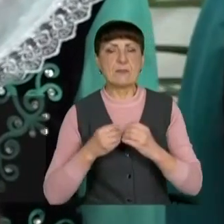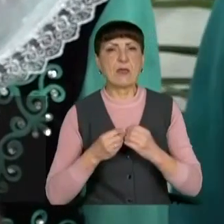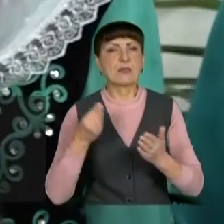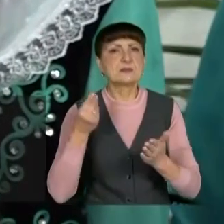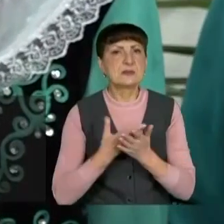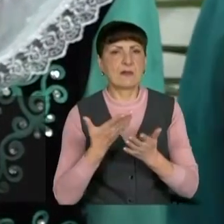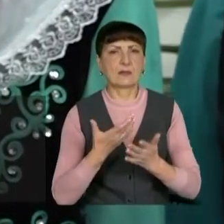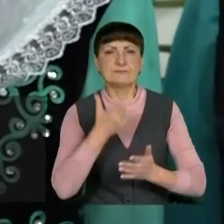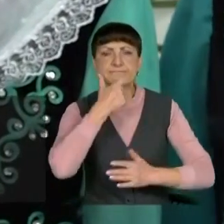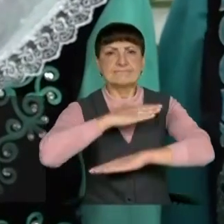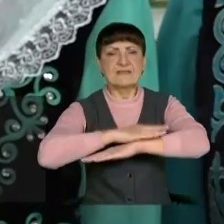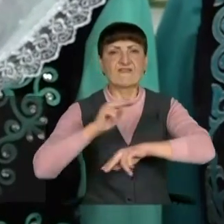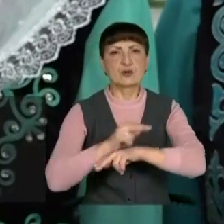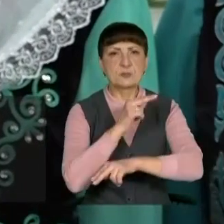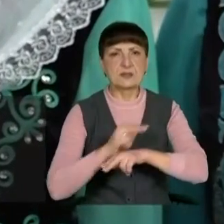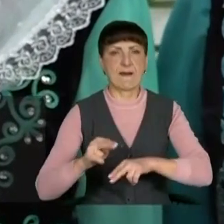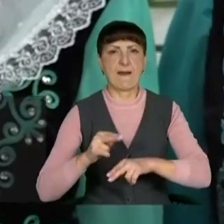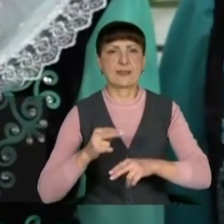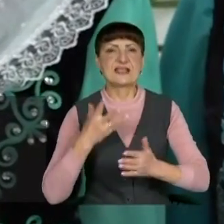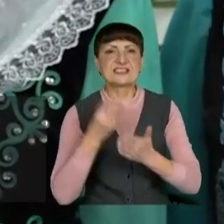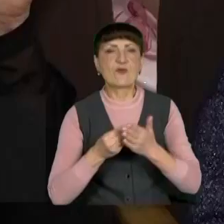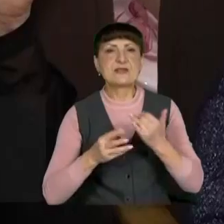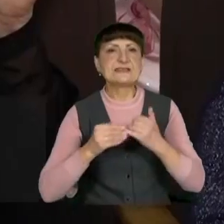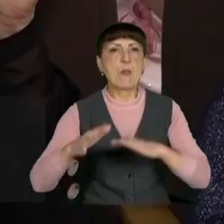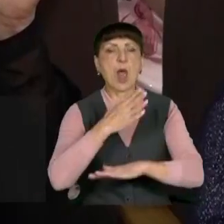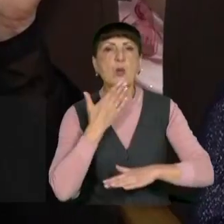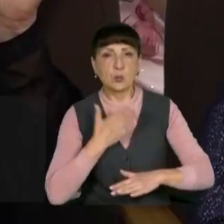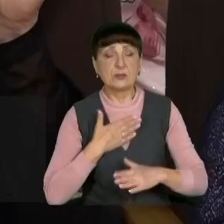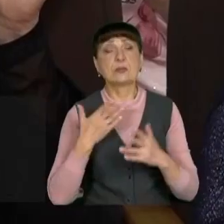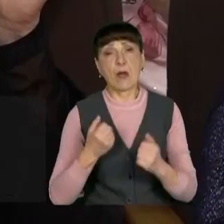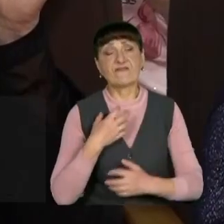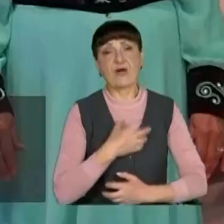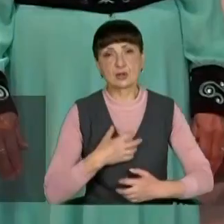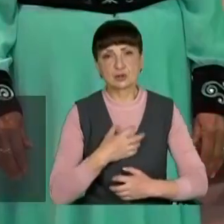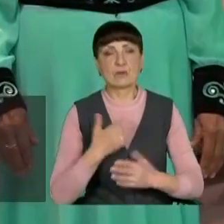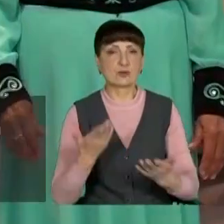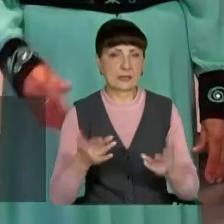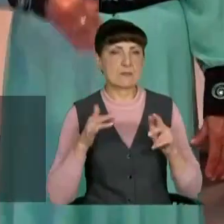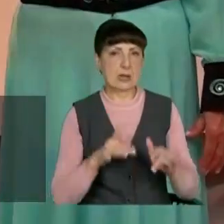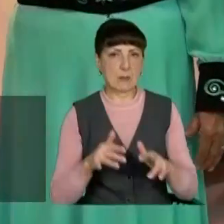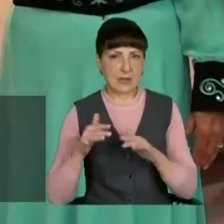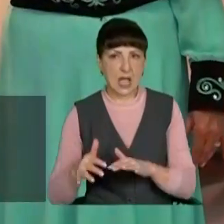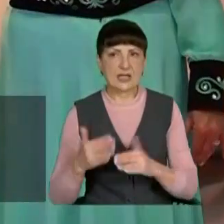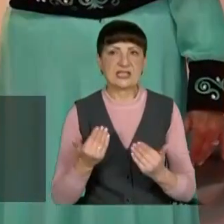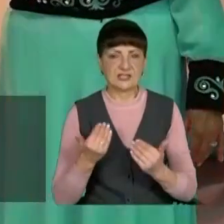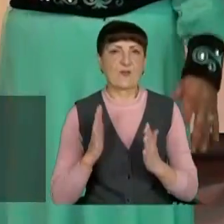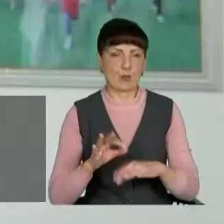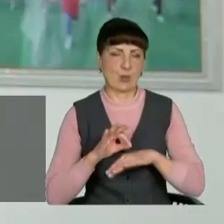ценности, нравственное воспитание, патриотическое воспитание, это важно, вот именно такие мероприятия, которые сегодня